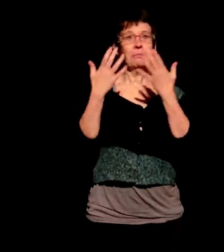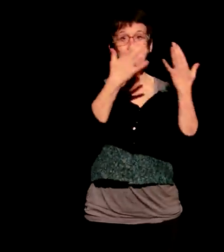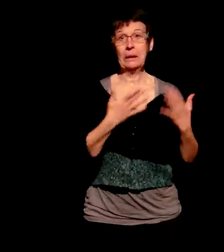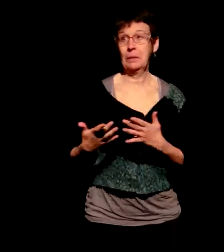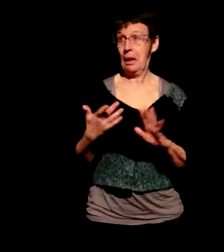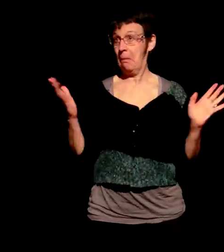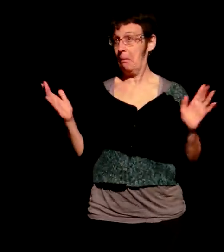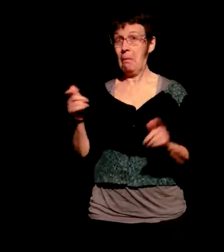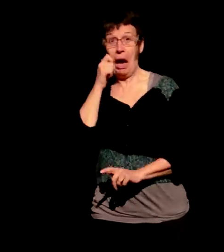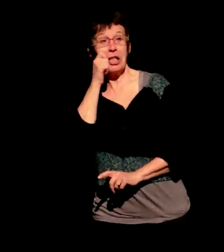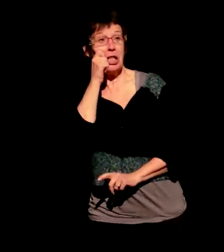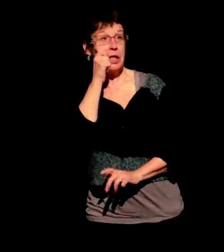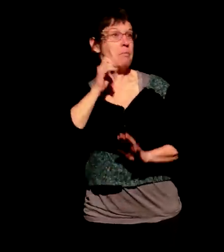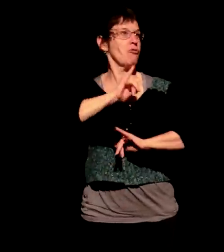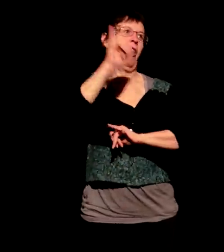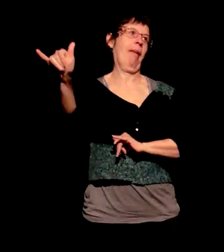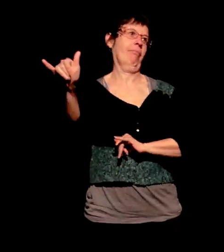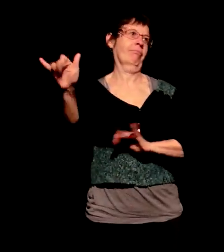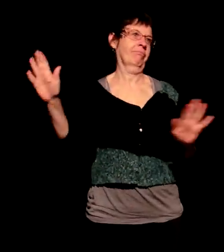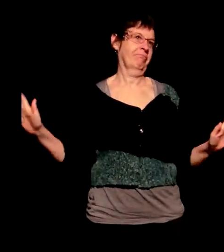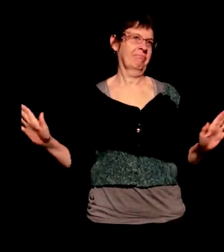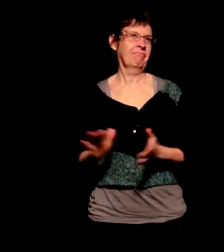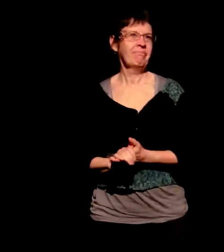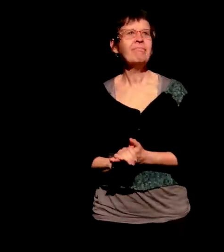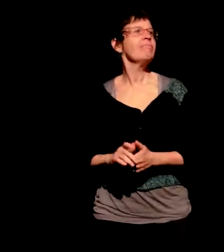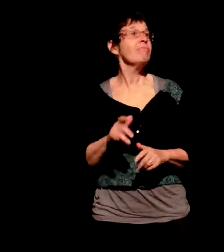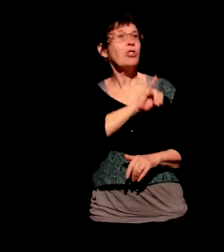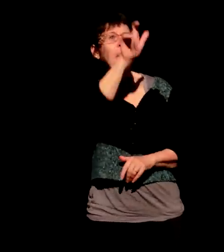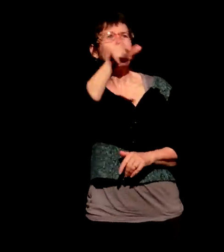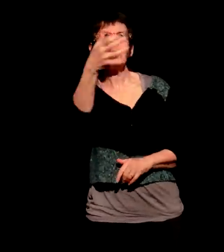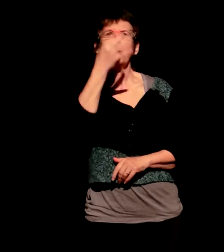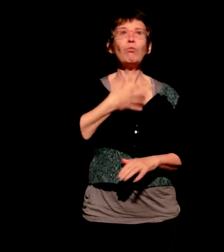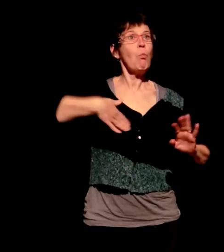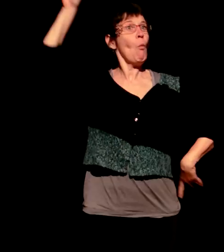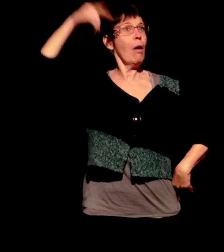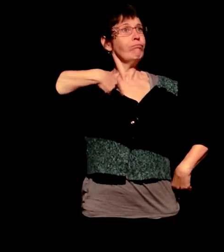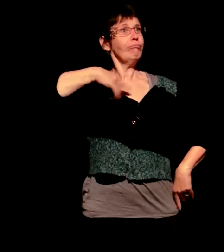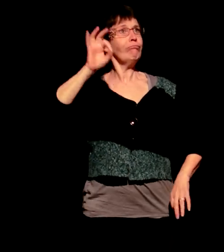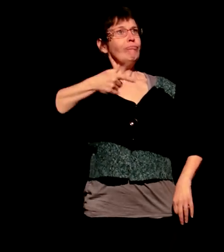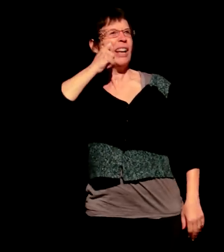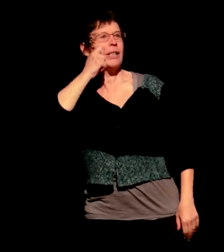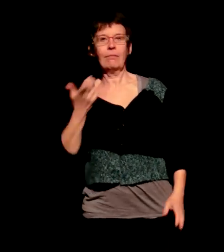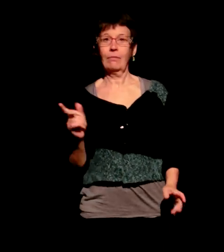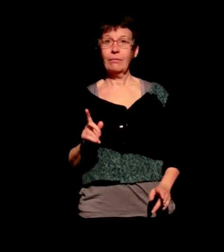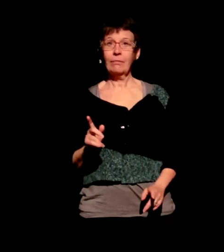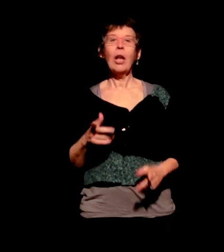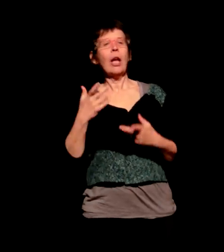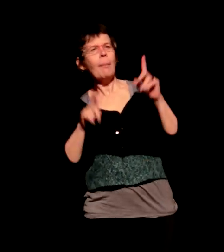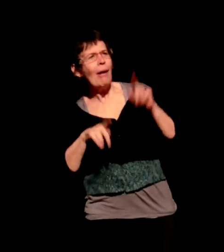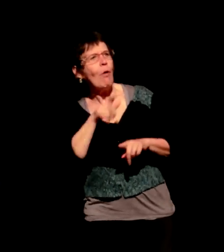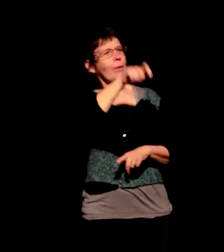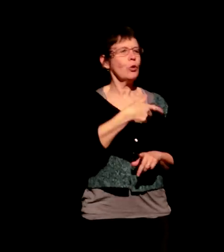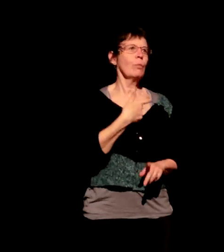regardez bien, il n'y a pas de racistes. Enfin, en général, personne ne dit « je suis raciste ». Il y a des gens qui disent « je ne suis pas raciste, mais... » Bon, ça